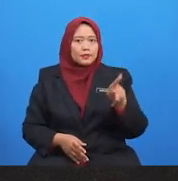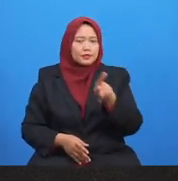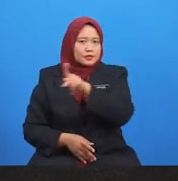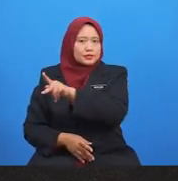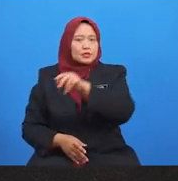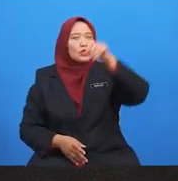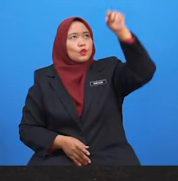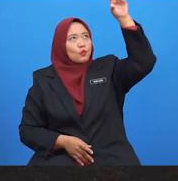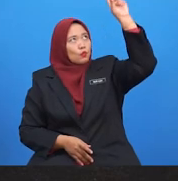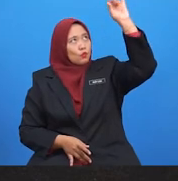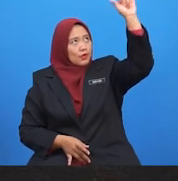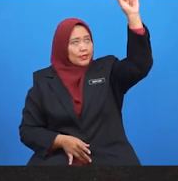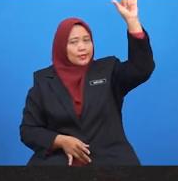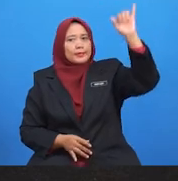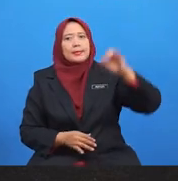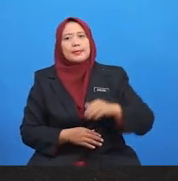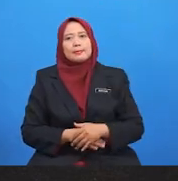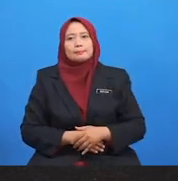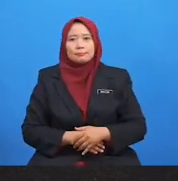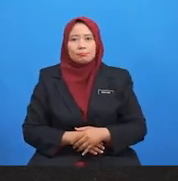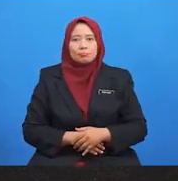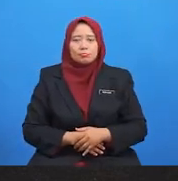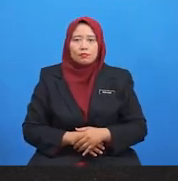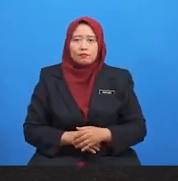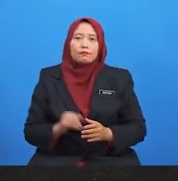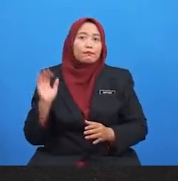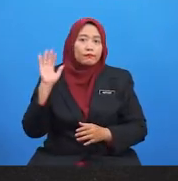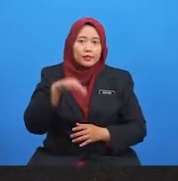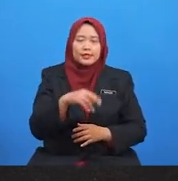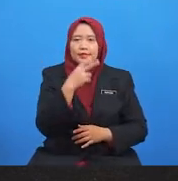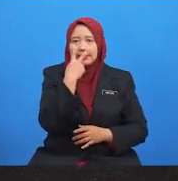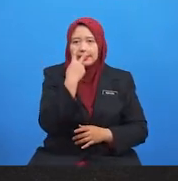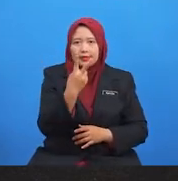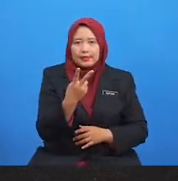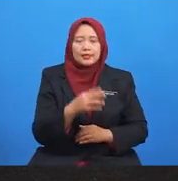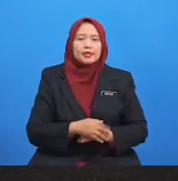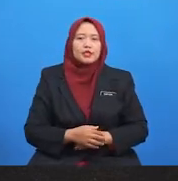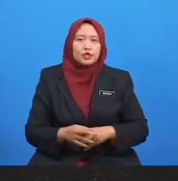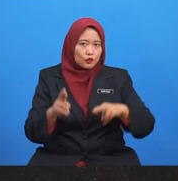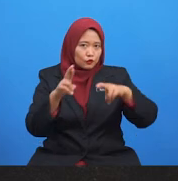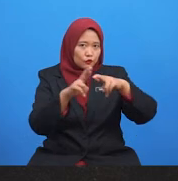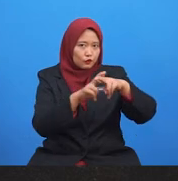Y. Mari kita lihat rumus bagi mencari isi padu janaan bagi paksi Y.